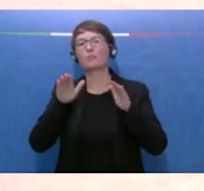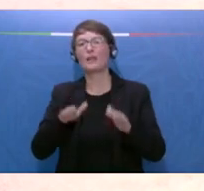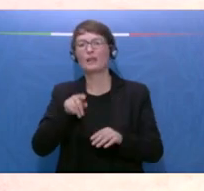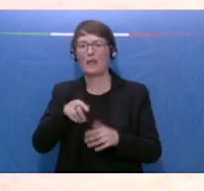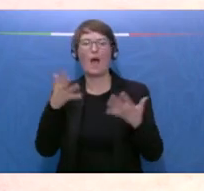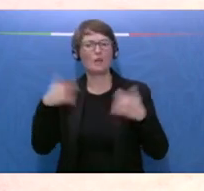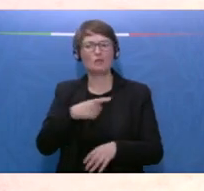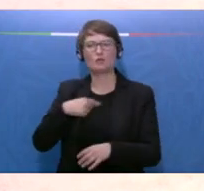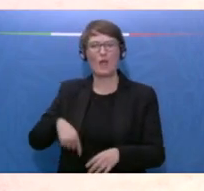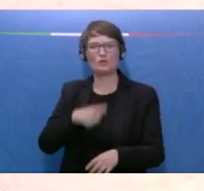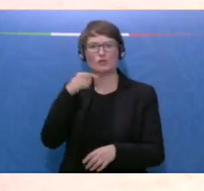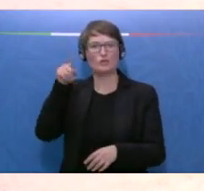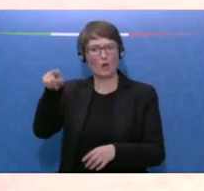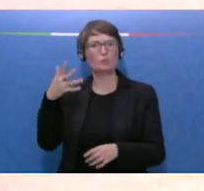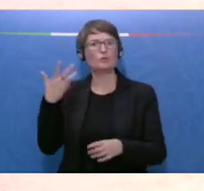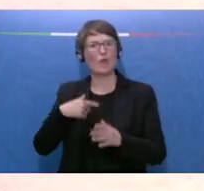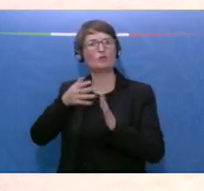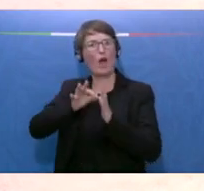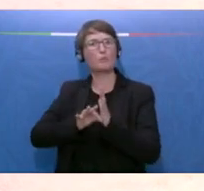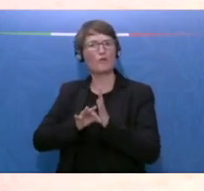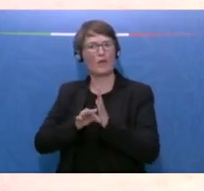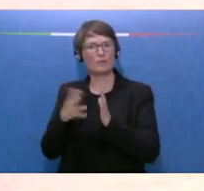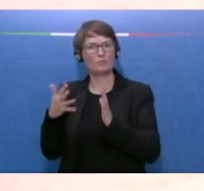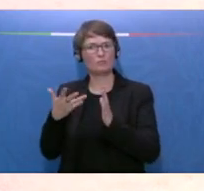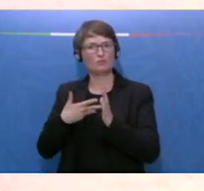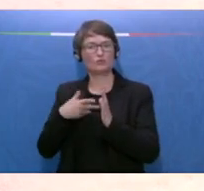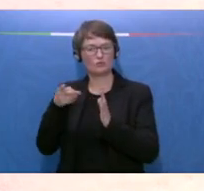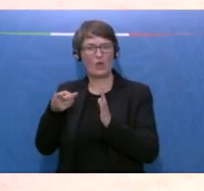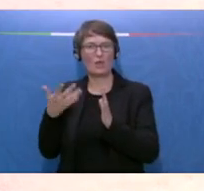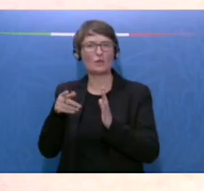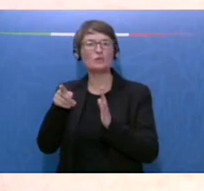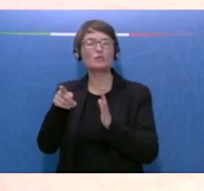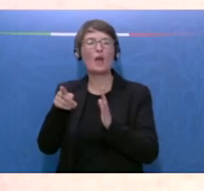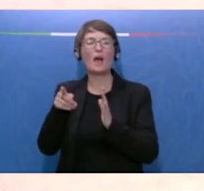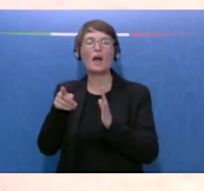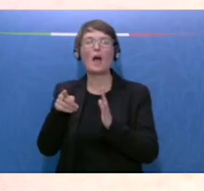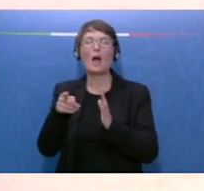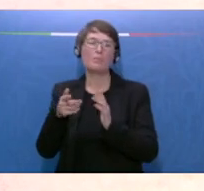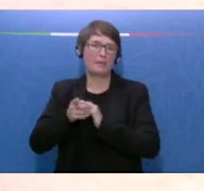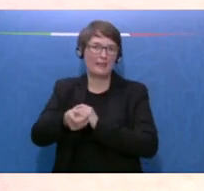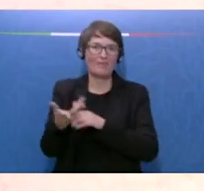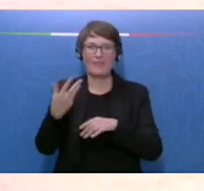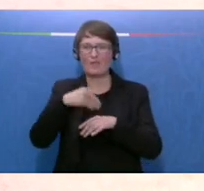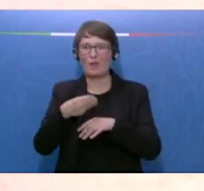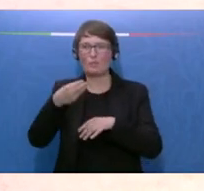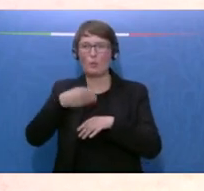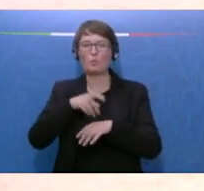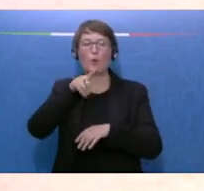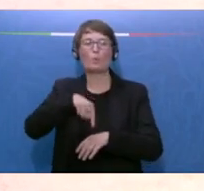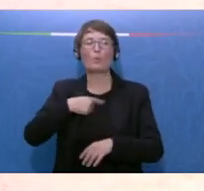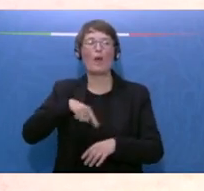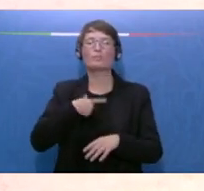dalla cina e dalla russia altri forse verranno presi e la l'attività del del nostro ministero degli esteri dei